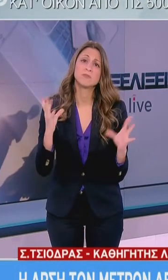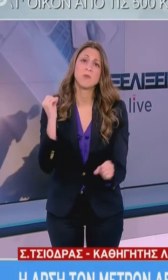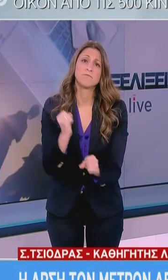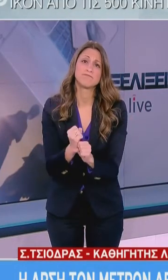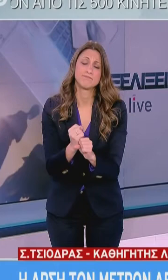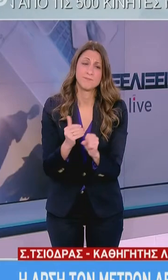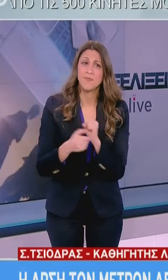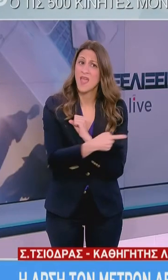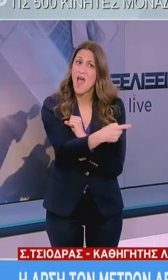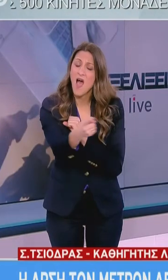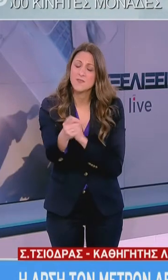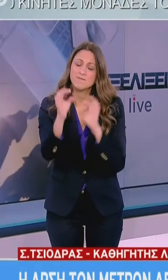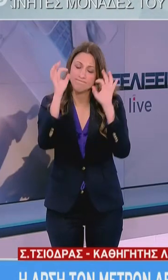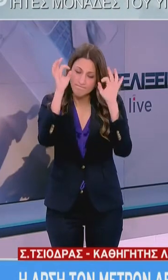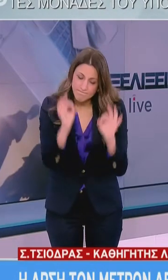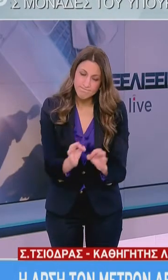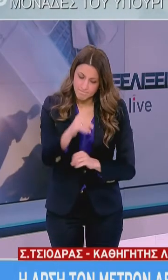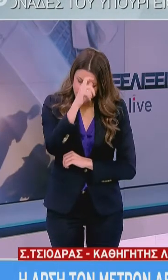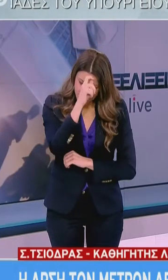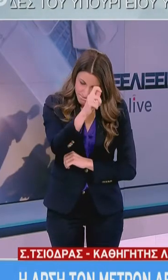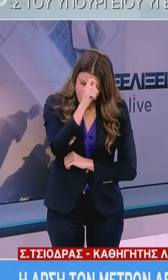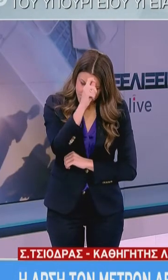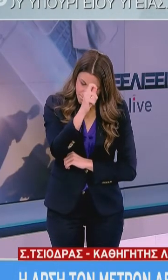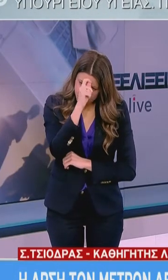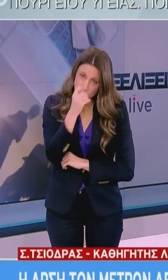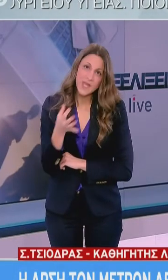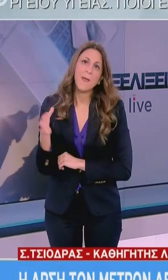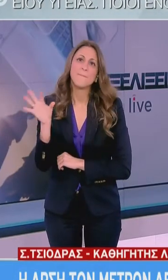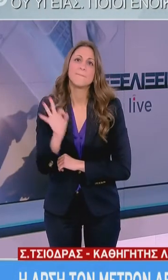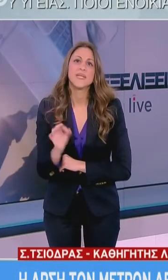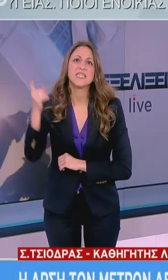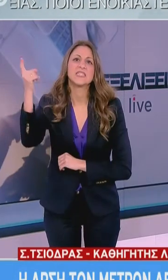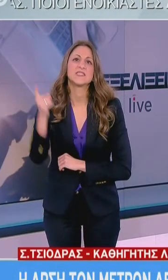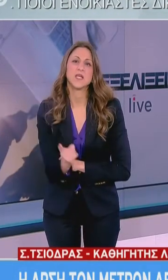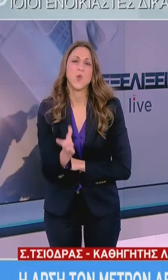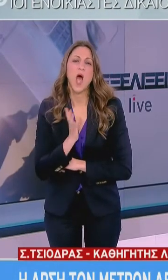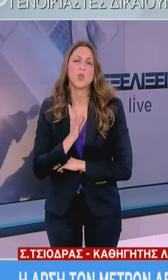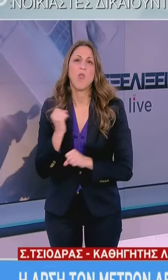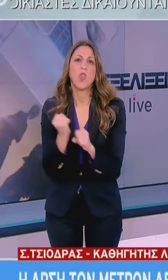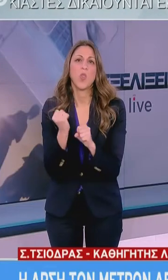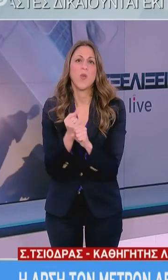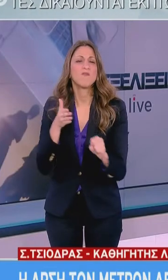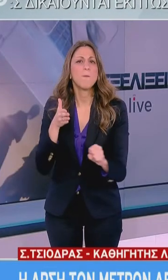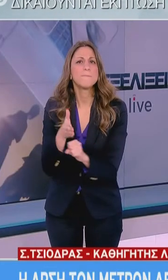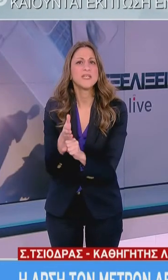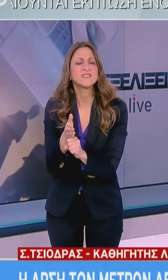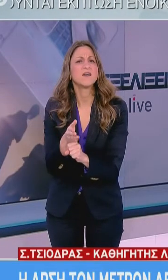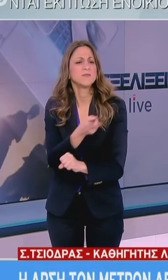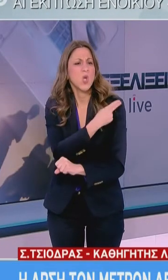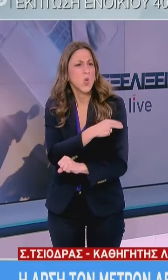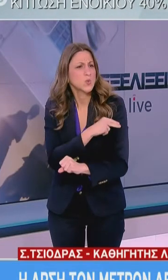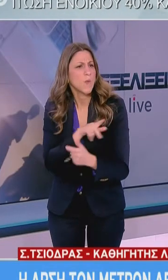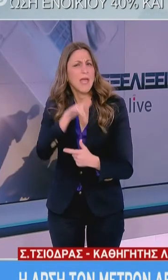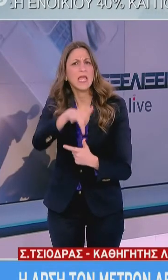μας αντιπροσωπεύουν περισσότερους από τους μισούς εργαζόμενους στον τομέα της υγείας, σε παγκόσμιο επίπεδο, και παρέχουν